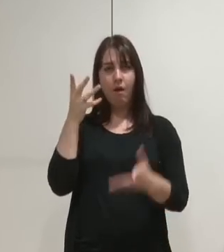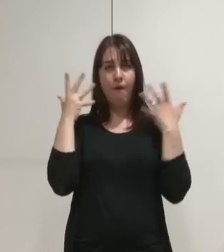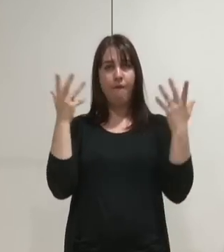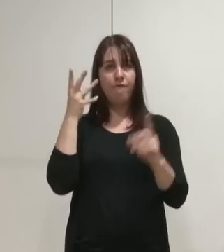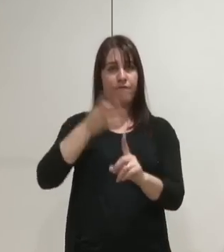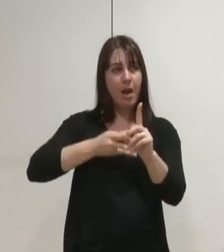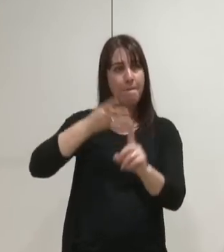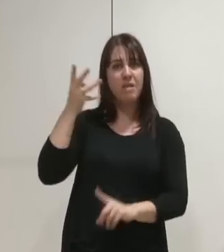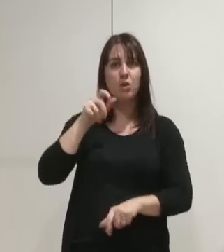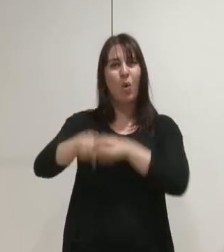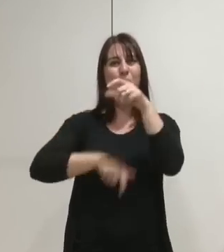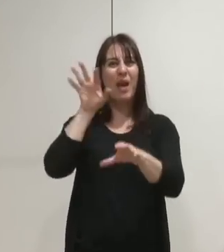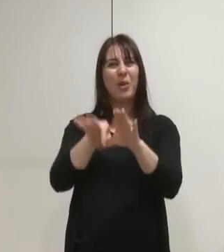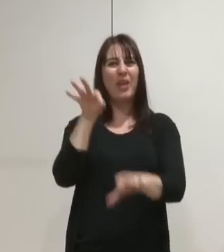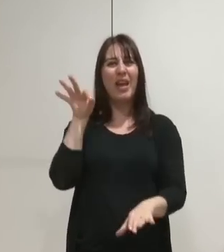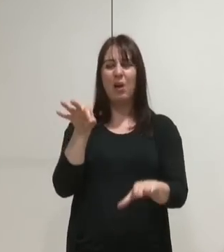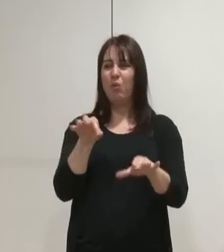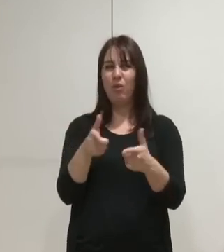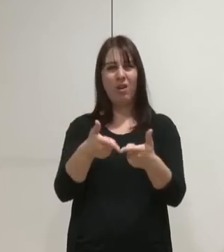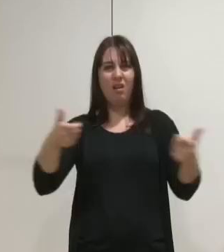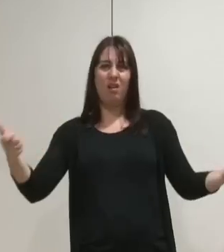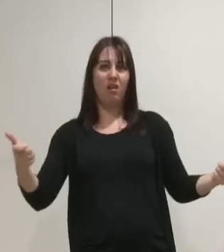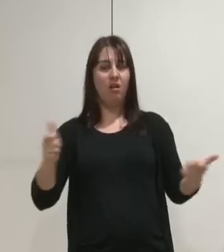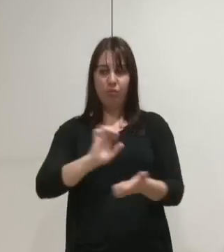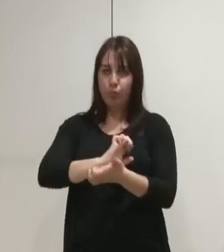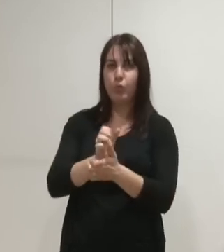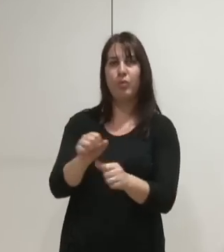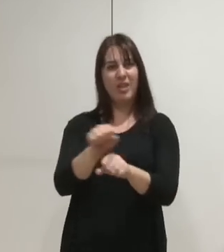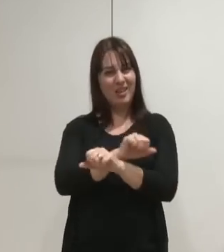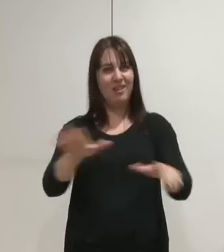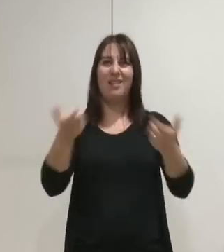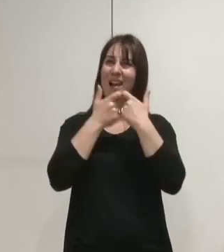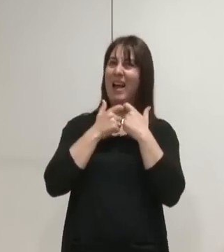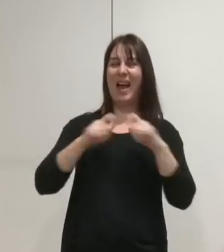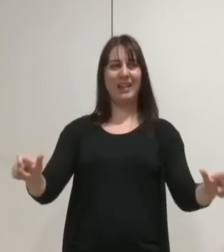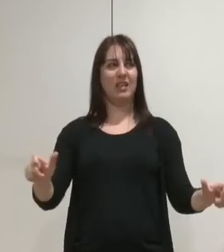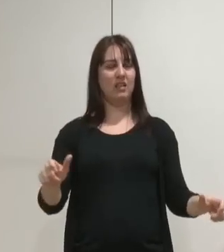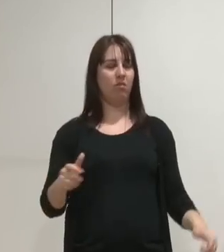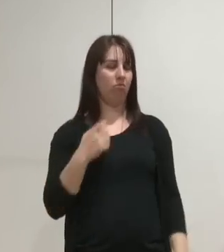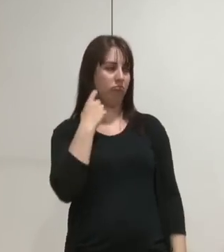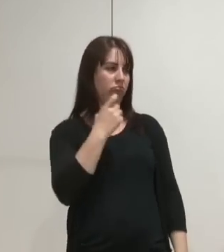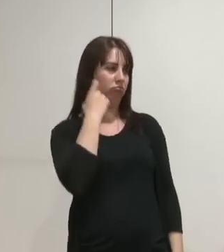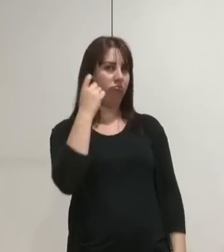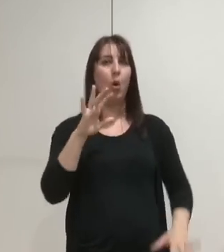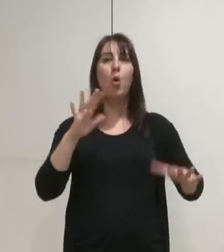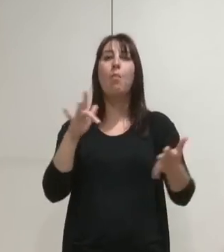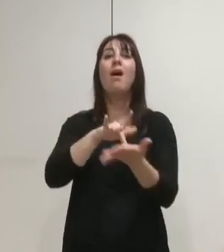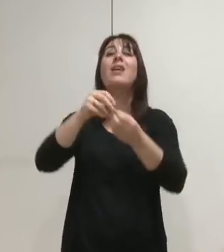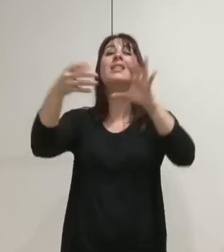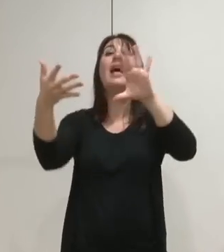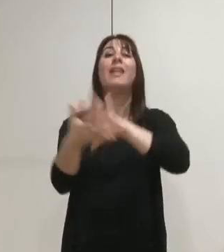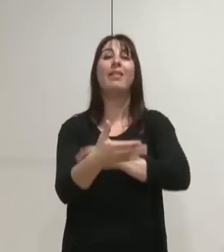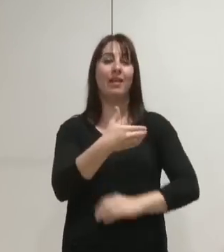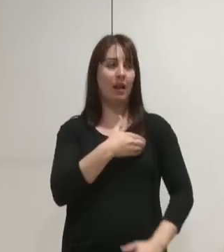missions des élus soit publié et accessible au grand public par le biais du du site internet de la